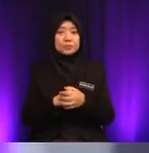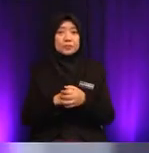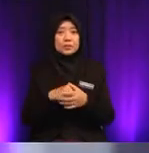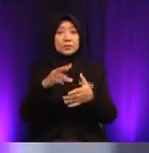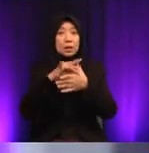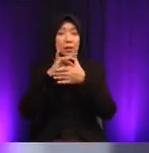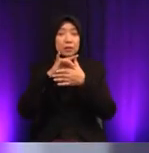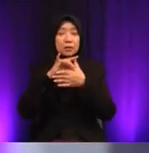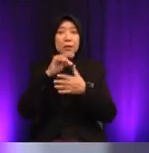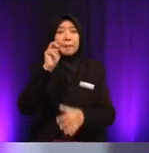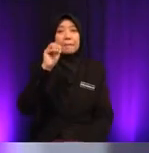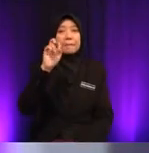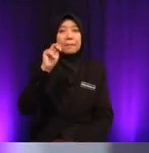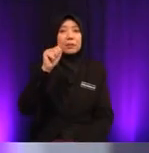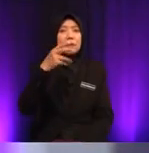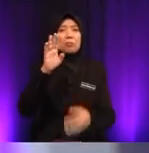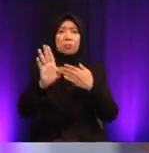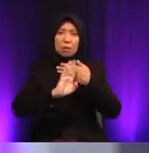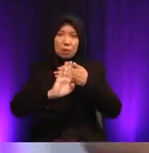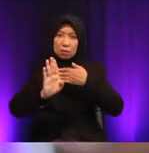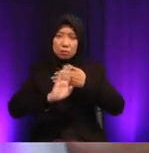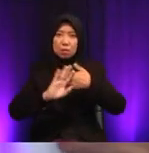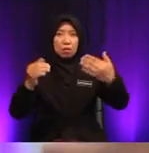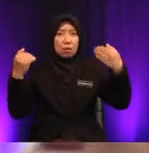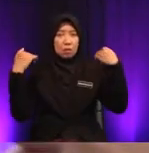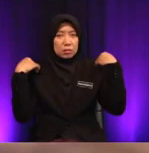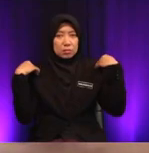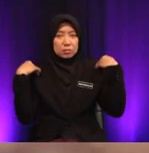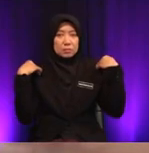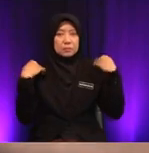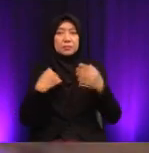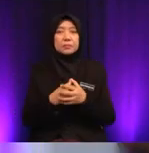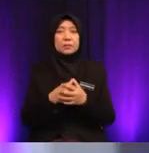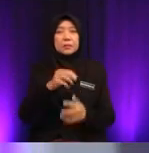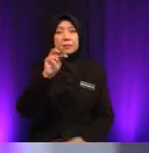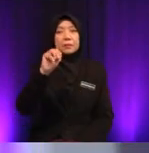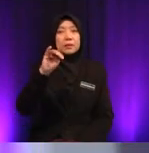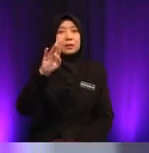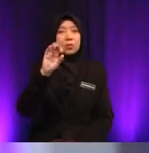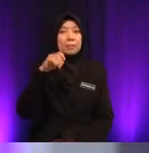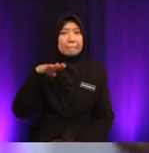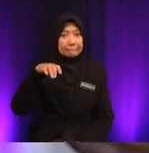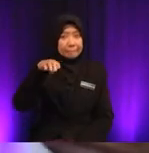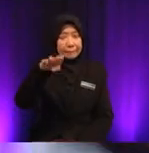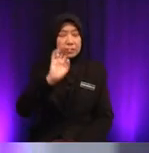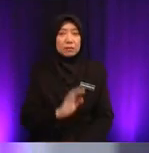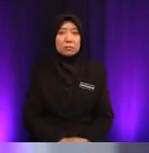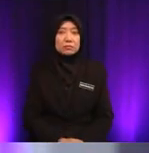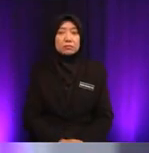kita memang bahagia ada eee Bapak tadi mikroorganisme yang berbahaya kemudian